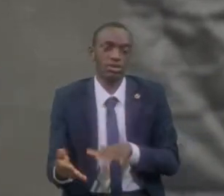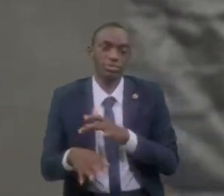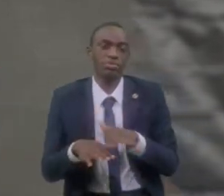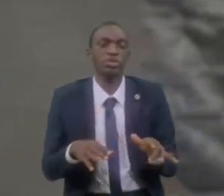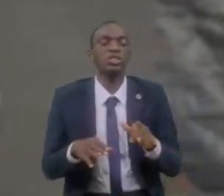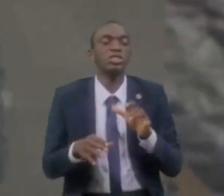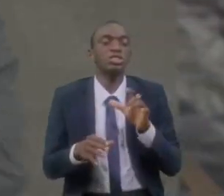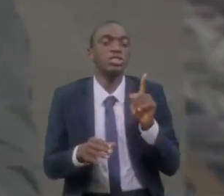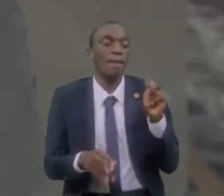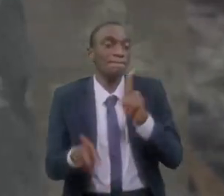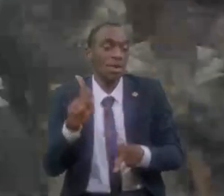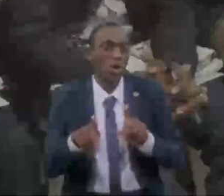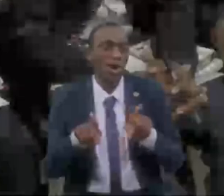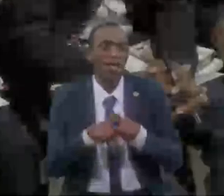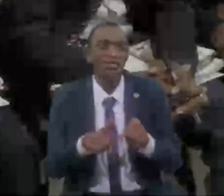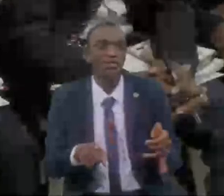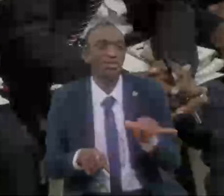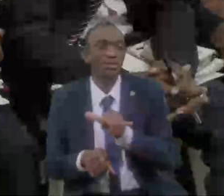comme ils étaient découragés,